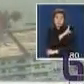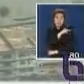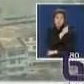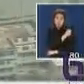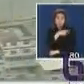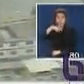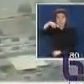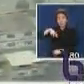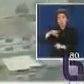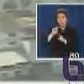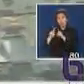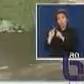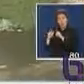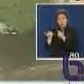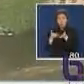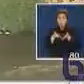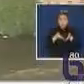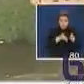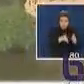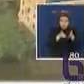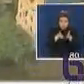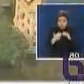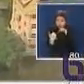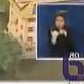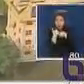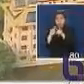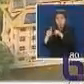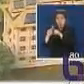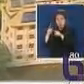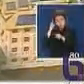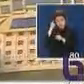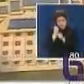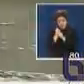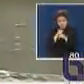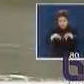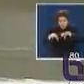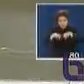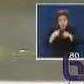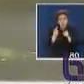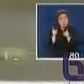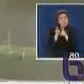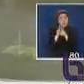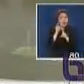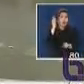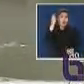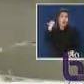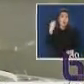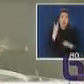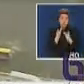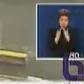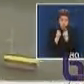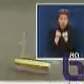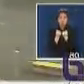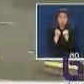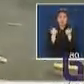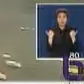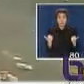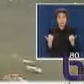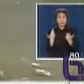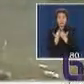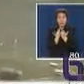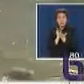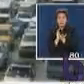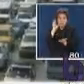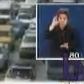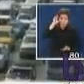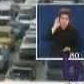ายตลอดจนถนนหนทางต่างๆให้เข้าสู่ภาวะปกติให้ได้โดยเร็วรวมถึงเงินช่วยเหลือเยียว